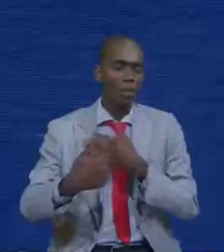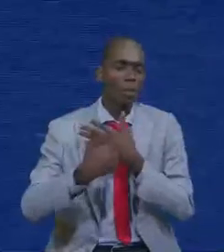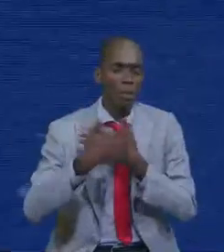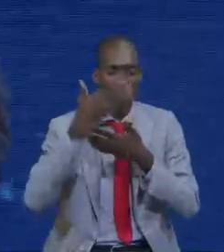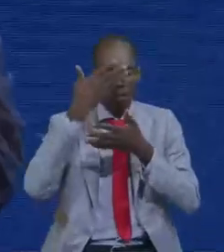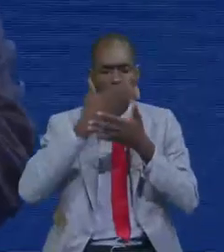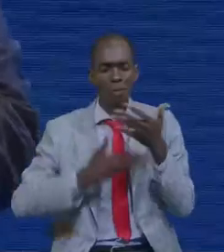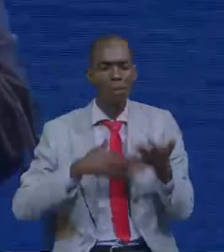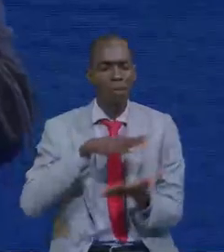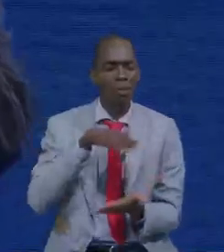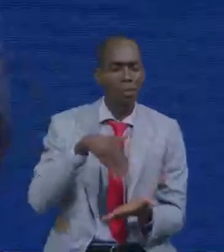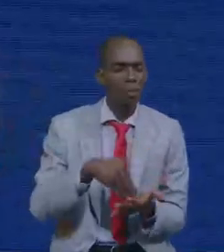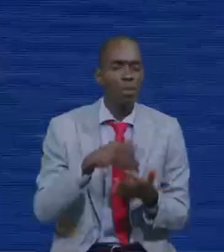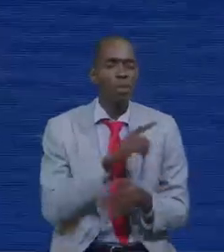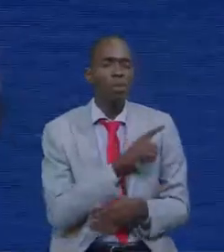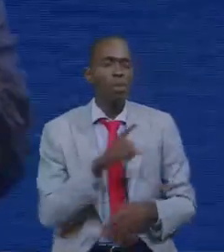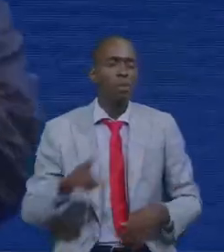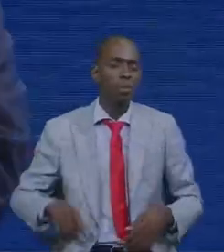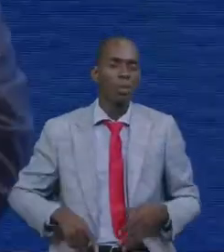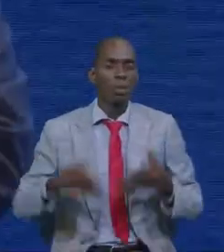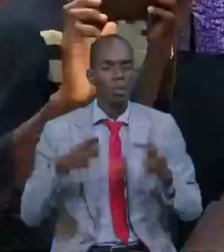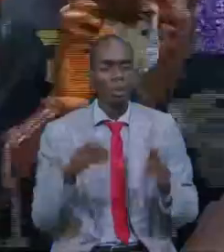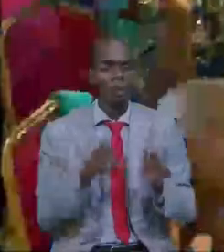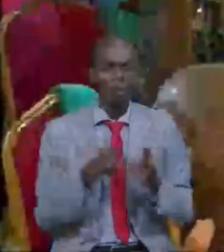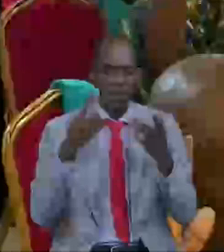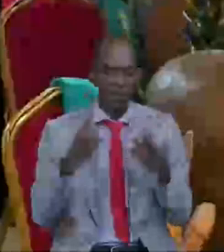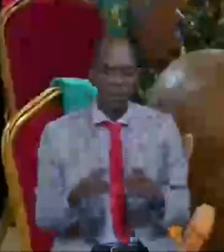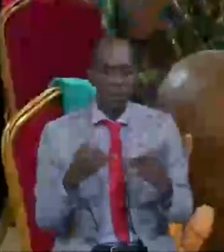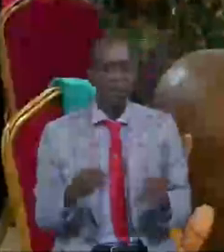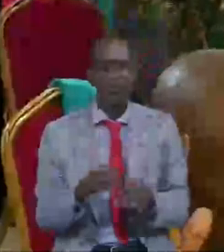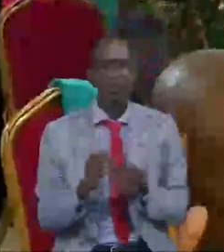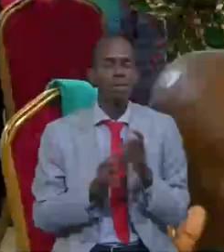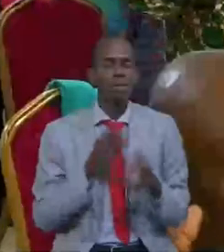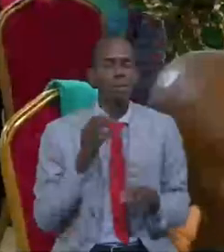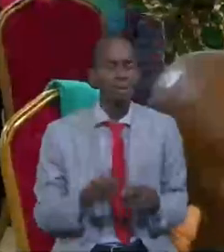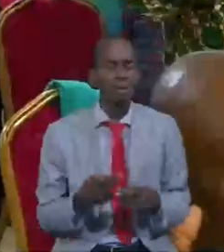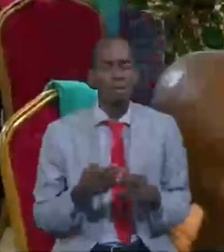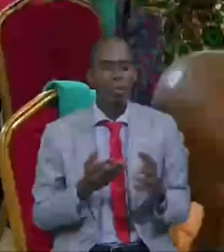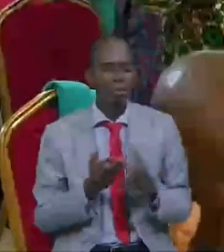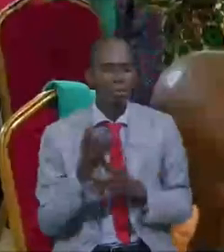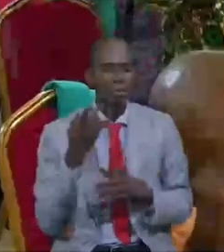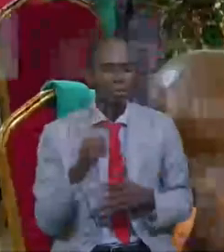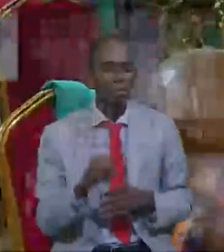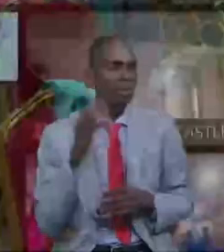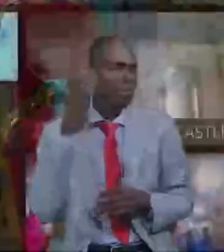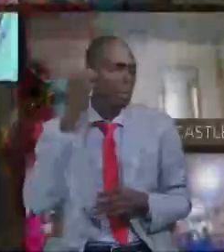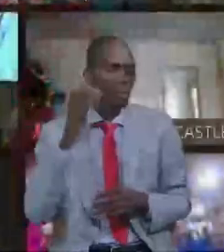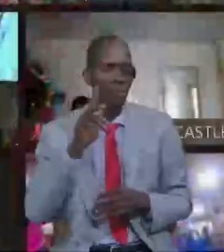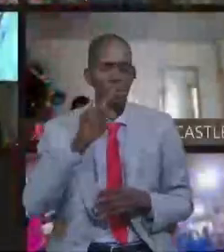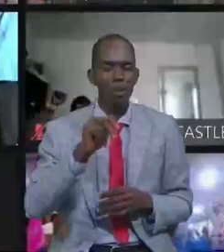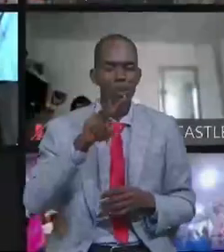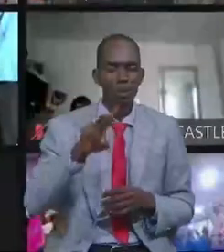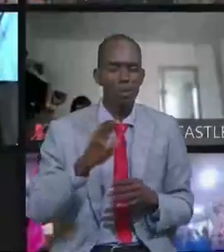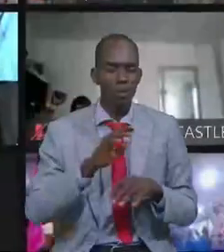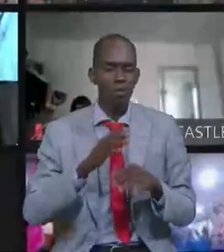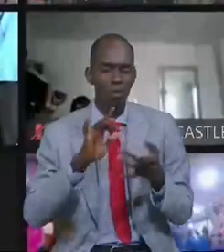milieu. Seigneur, que cela s'accomplisse maintenant. À la radio, à la télévision, en ligne, partout, dans